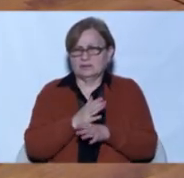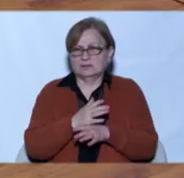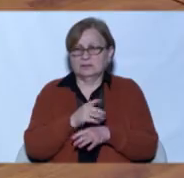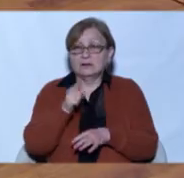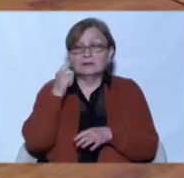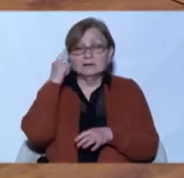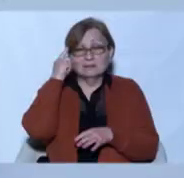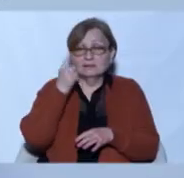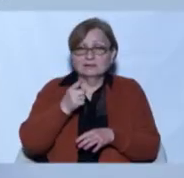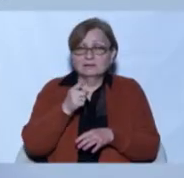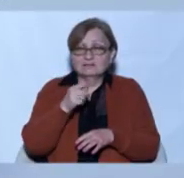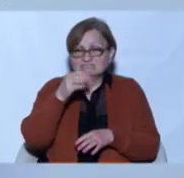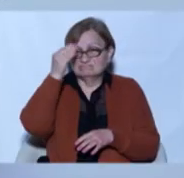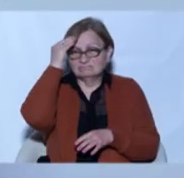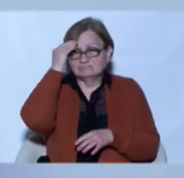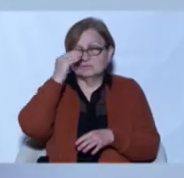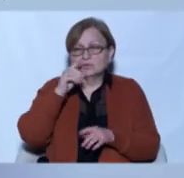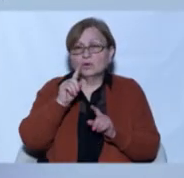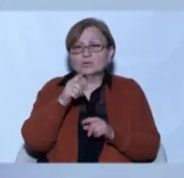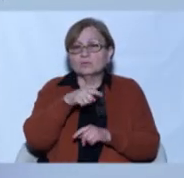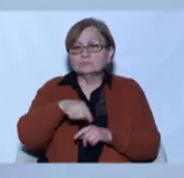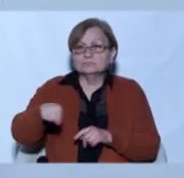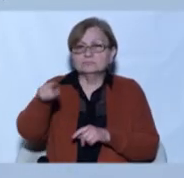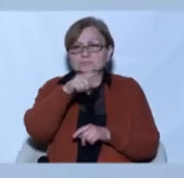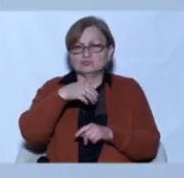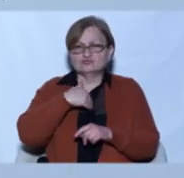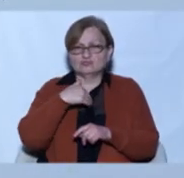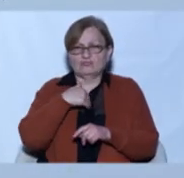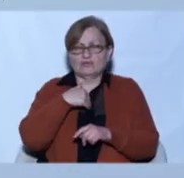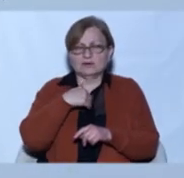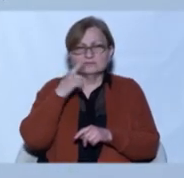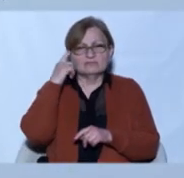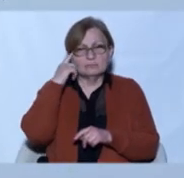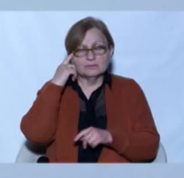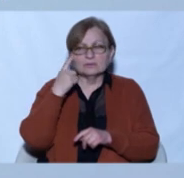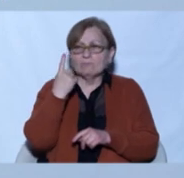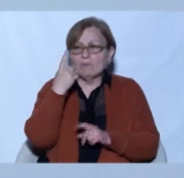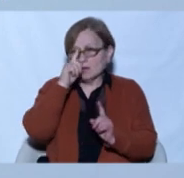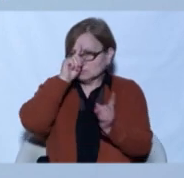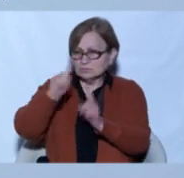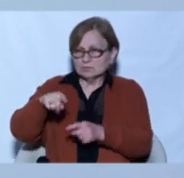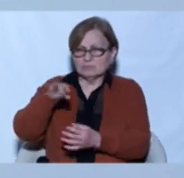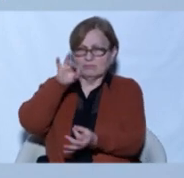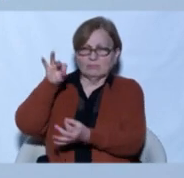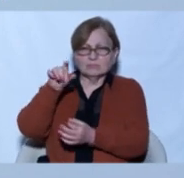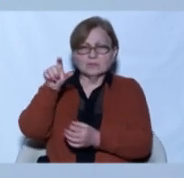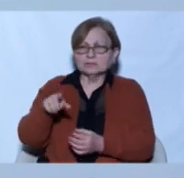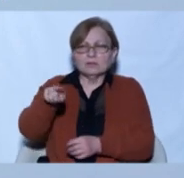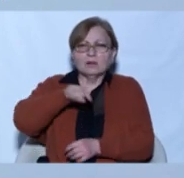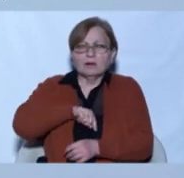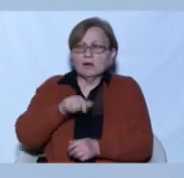იმ მიზნით, რომ დაგვაფიქროს, როგორია მარტოსული და მიტოვებული ადამიანის ხვედრი